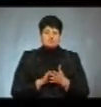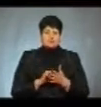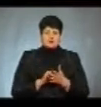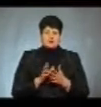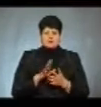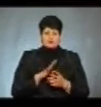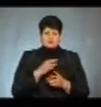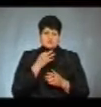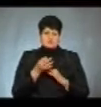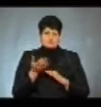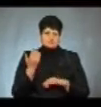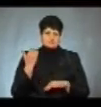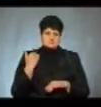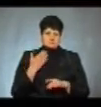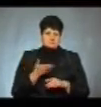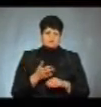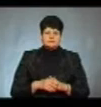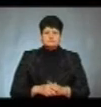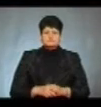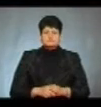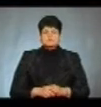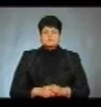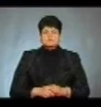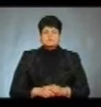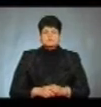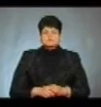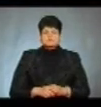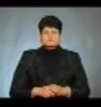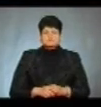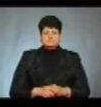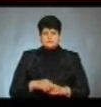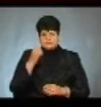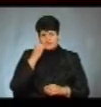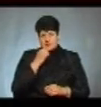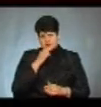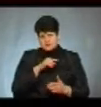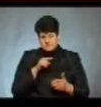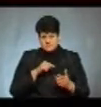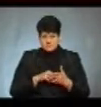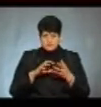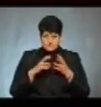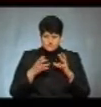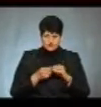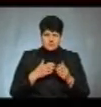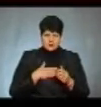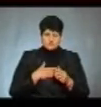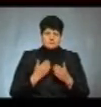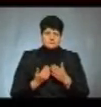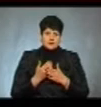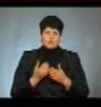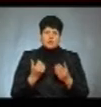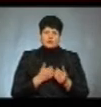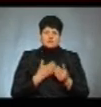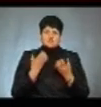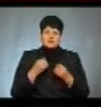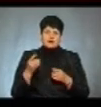був озвучений от зараз в ефірі. Дякую за запитання. І підсумовуючи наш ефір, хочу, щоб ви ще раз